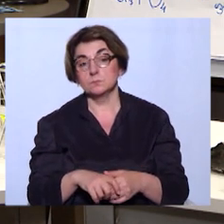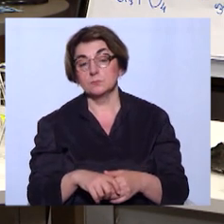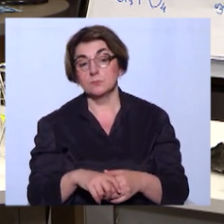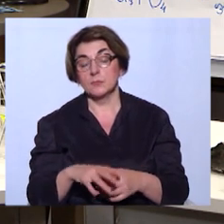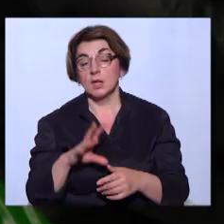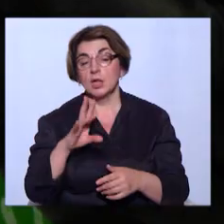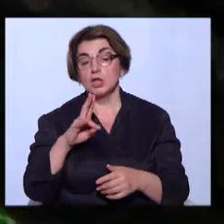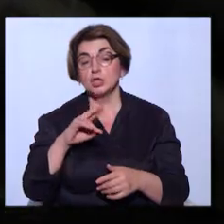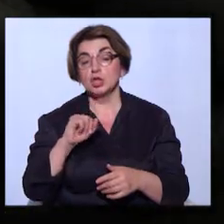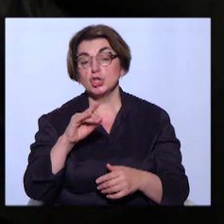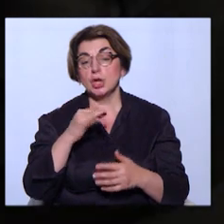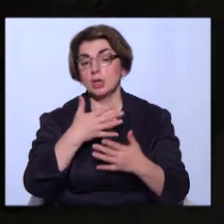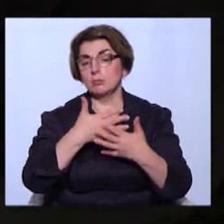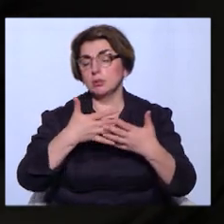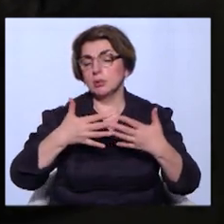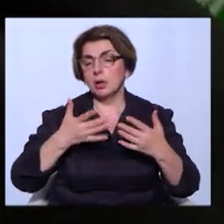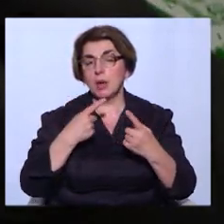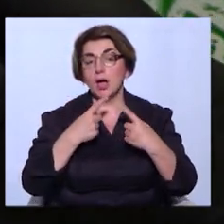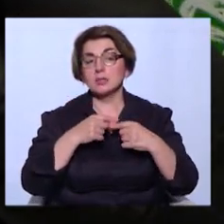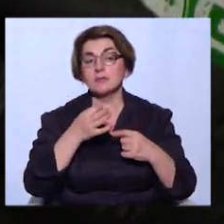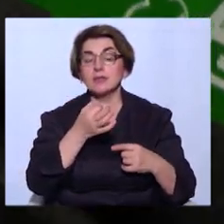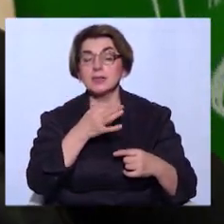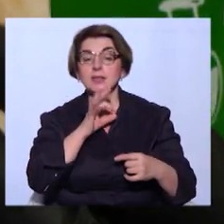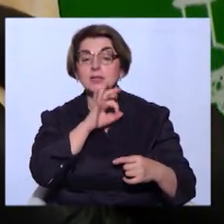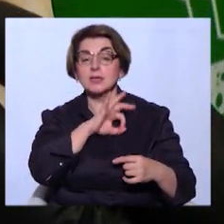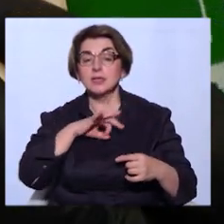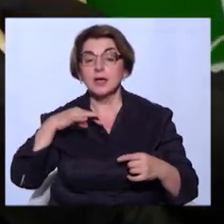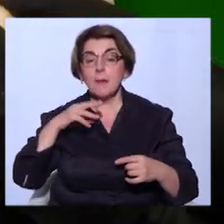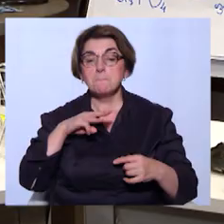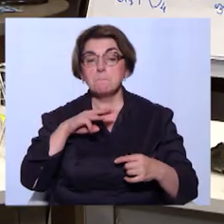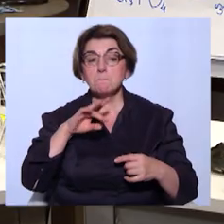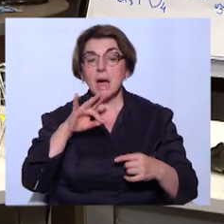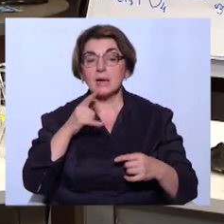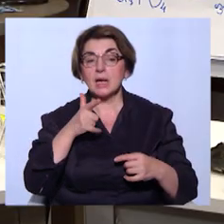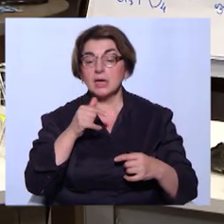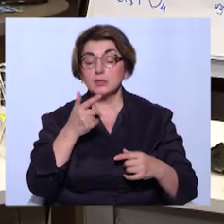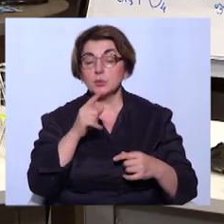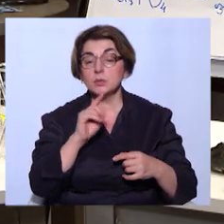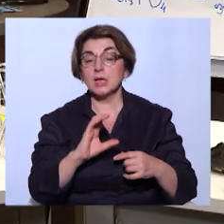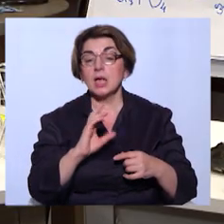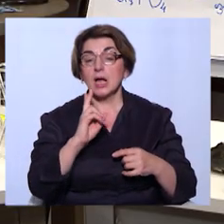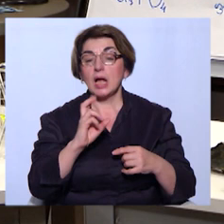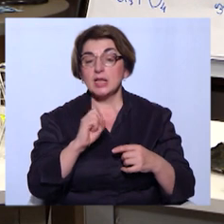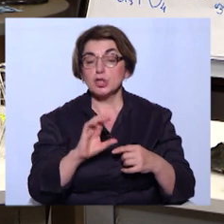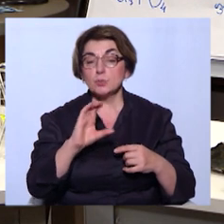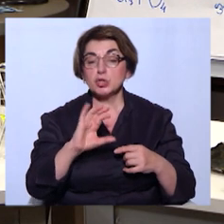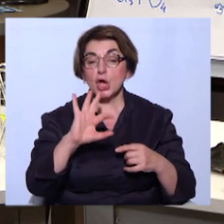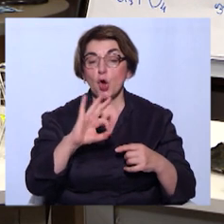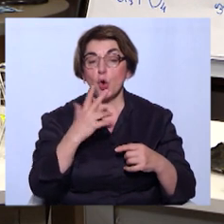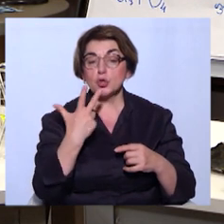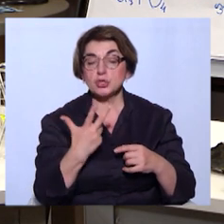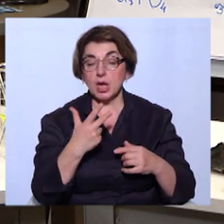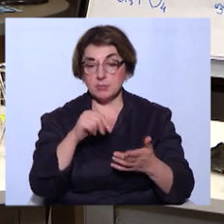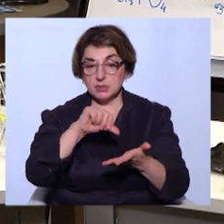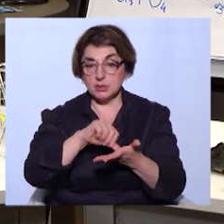ნიჟარები, ასევე მარგალიტები, ძირითადად კალციუმ CO3-ს წარმოადგენს. ასევე